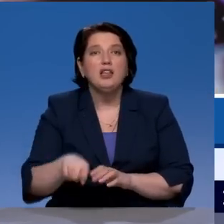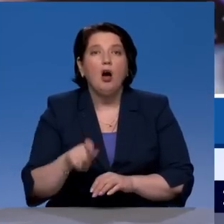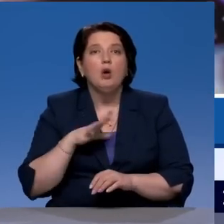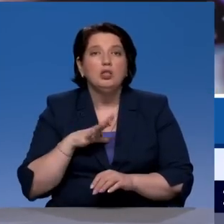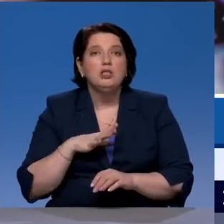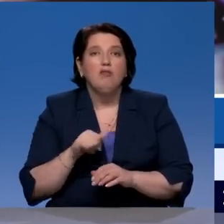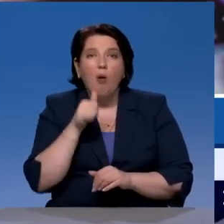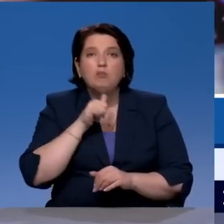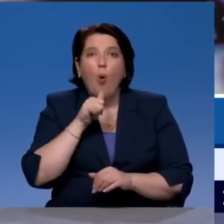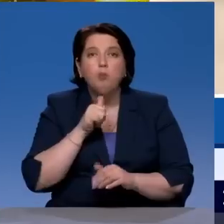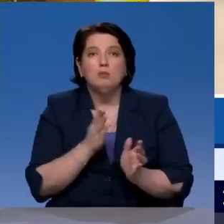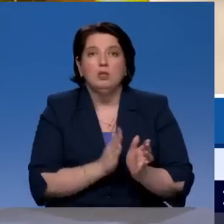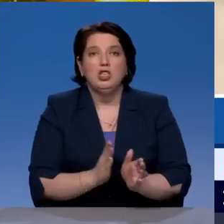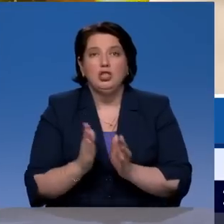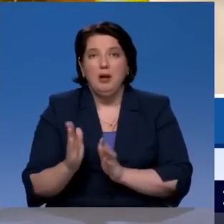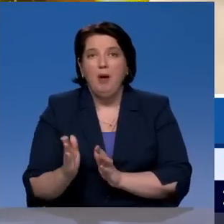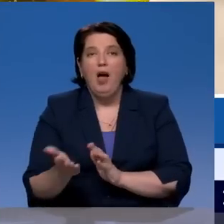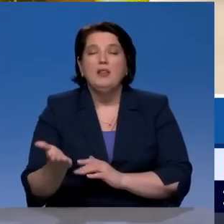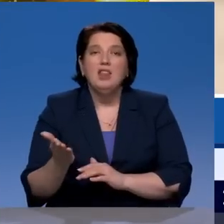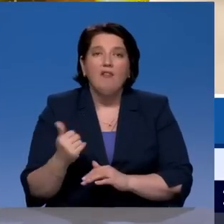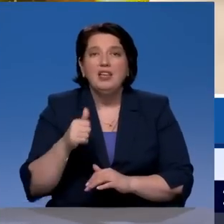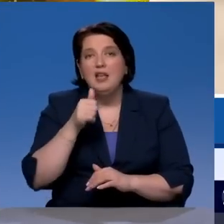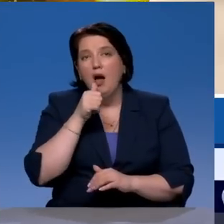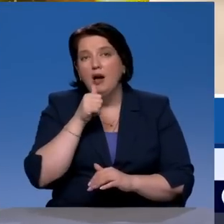правильно. Схема. Давайте сейчас подключим к нашей беседе Николая